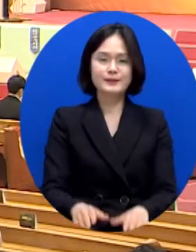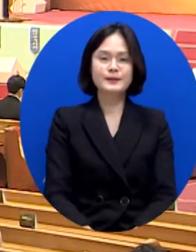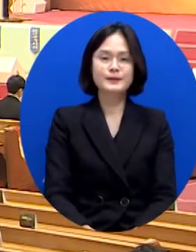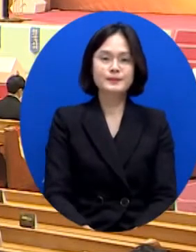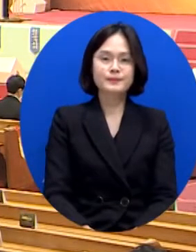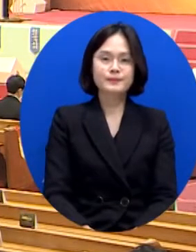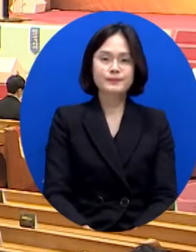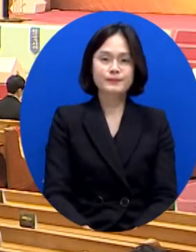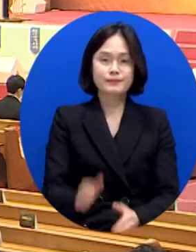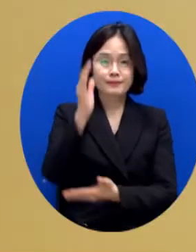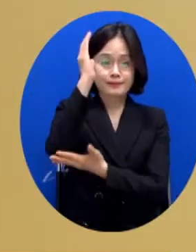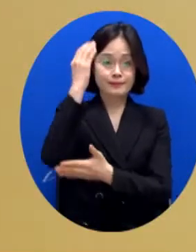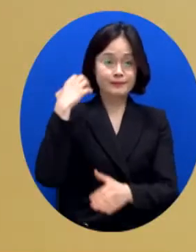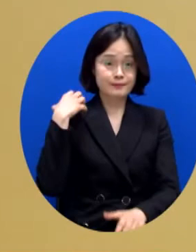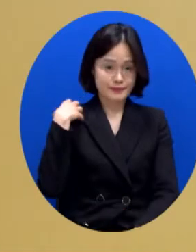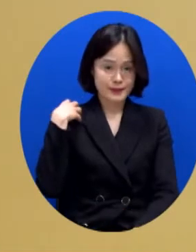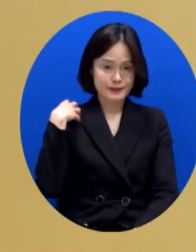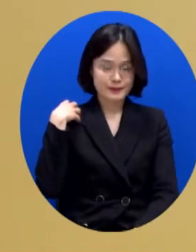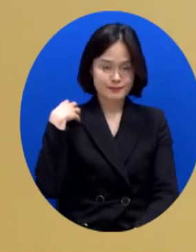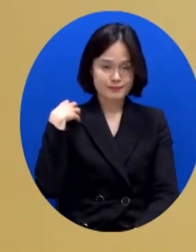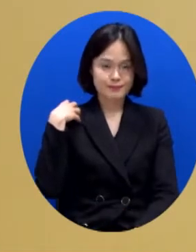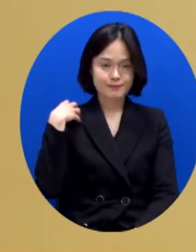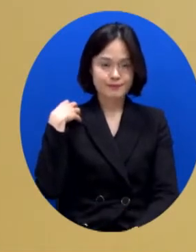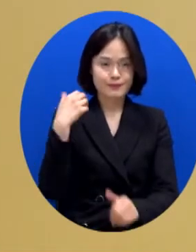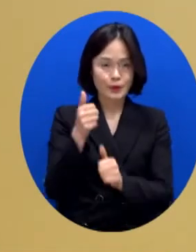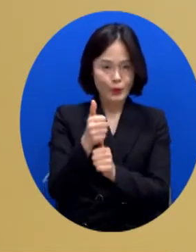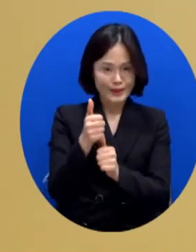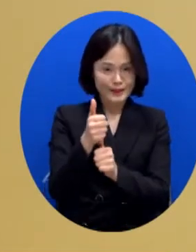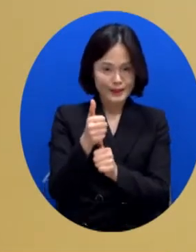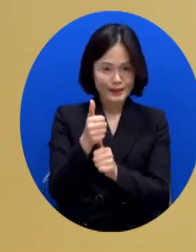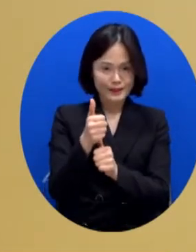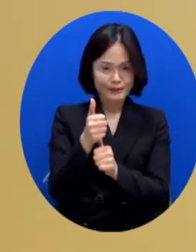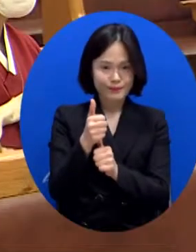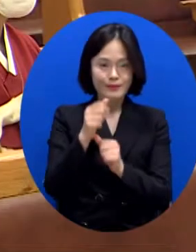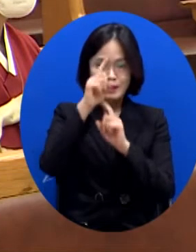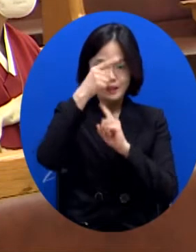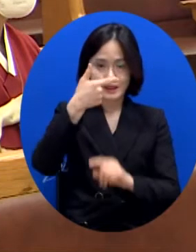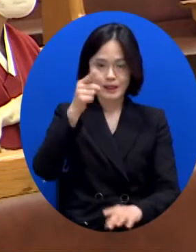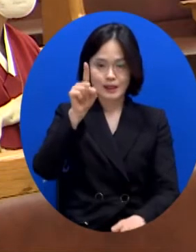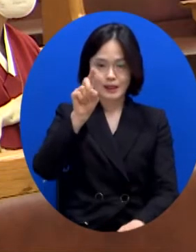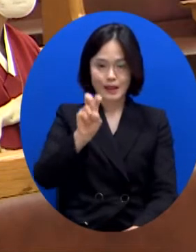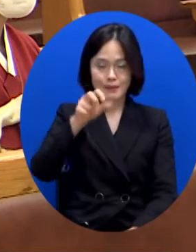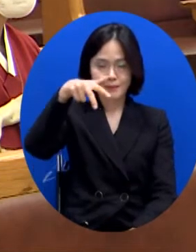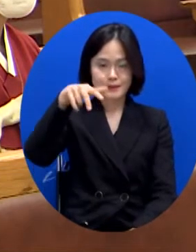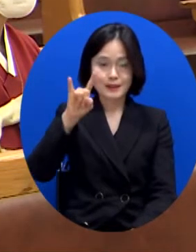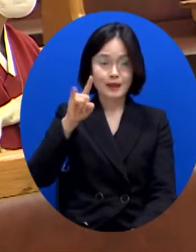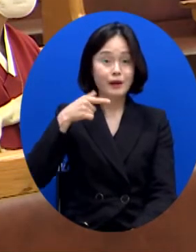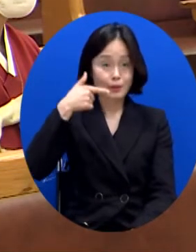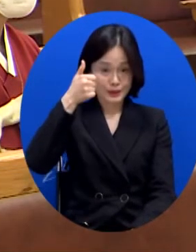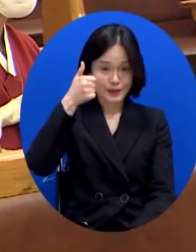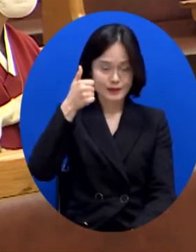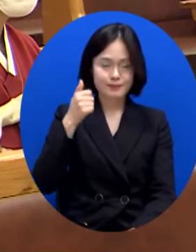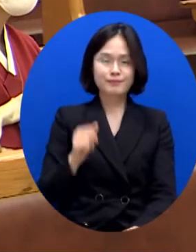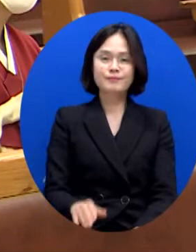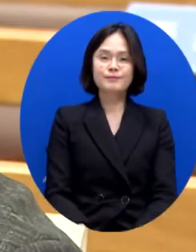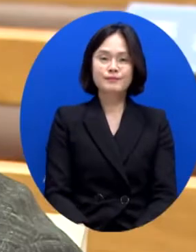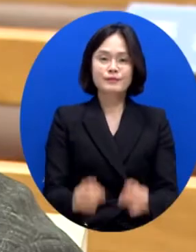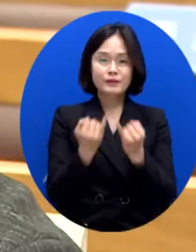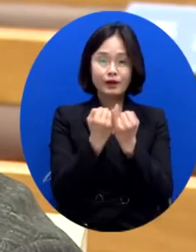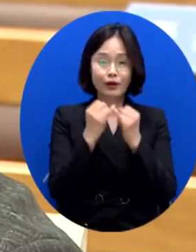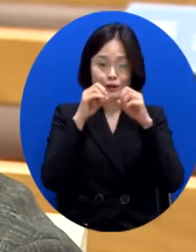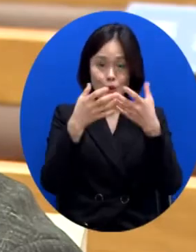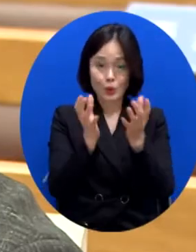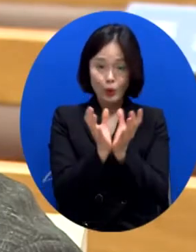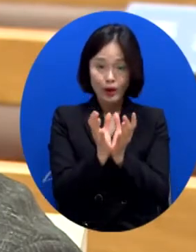예배에서 말씀을 전한 포항 노베 부노회장 포항 오창 교회인 암제 목사는 여 전도 팩 회원 모두가 거룩한